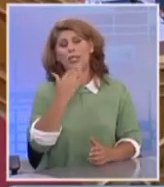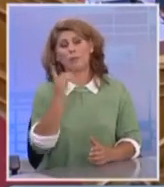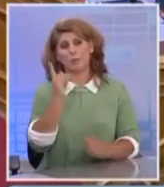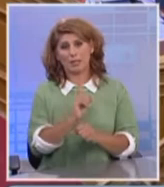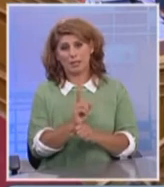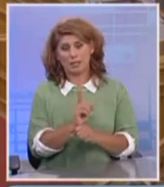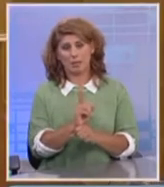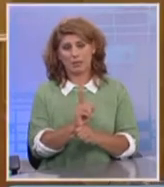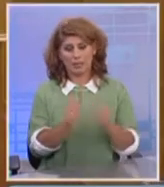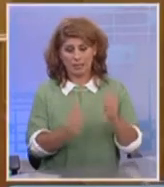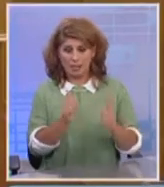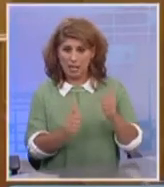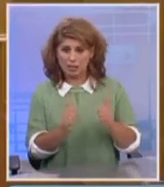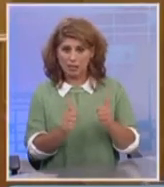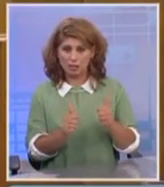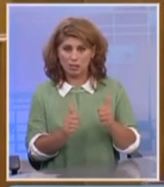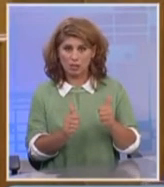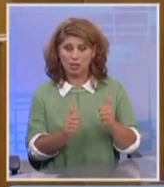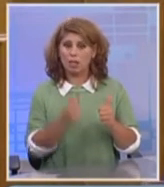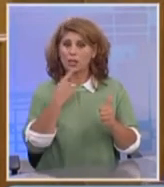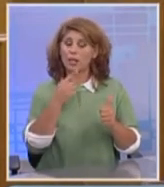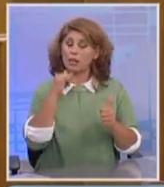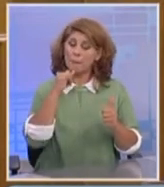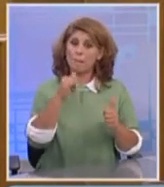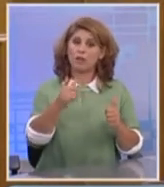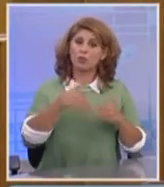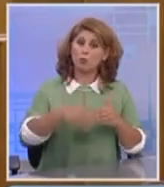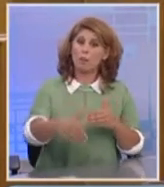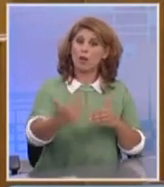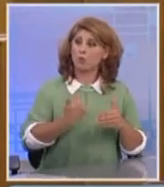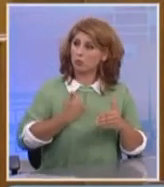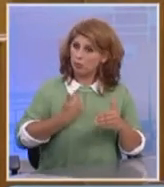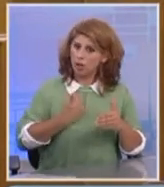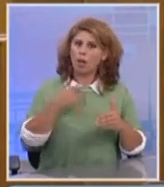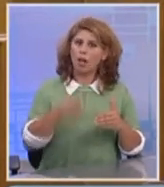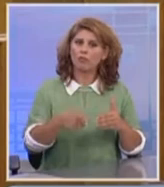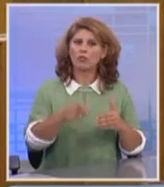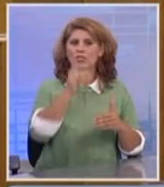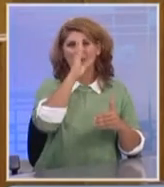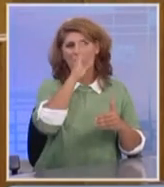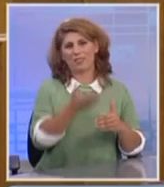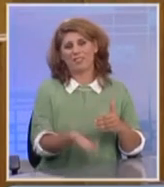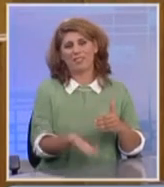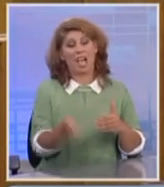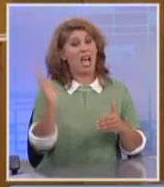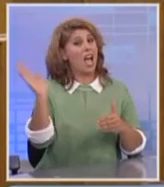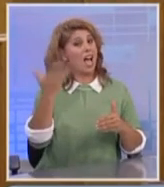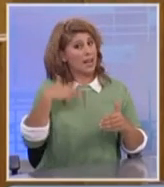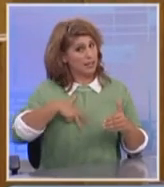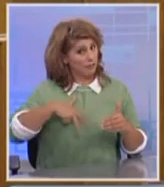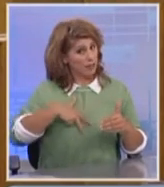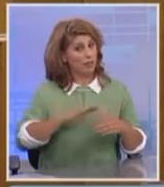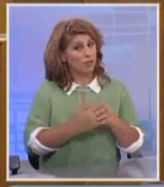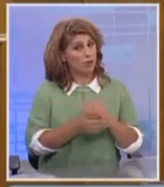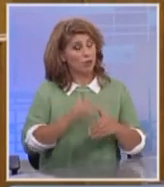στιγμή στις εξετάσεις να καθορίζει για πάντα το μέλλον του νέου είναι υποκριτική. Αν η κυβέρνηση